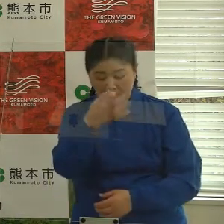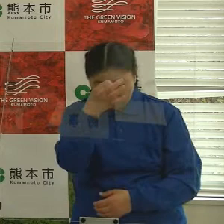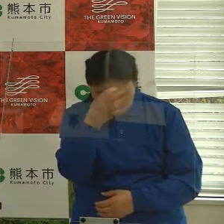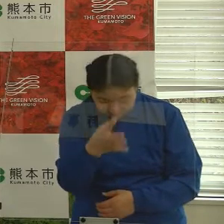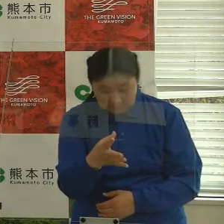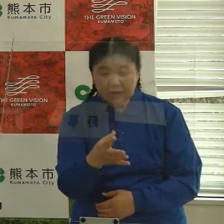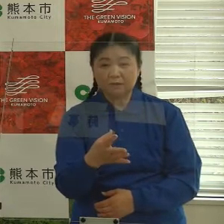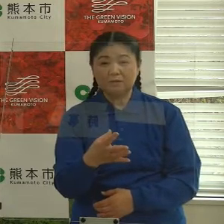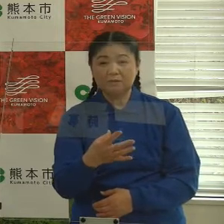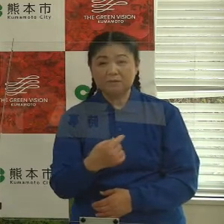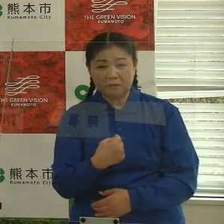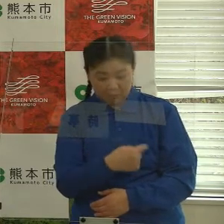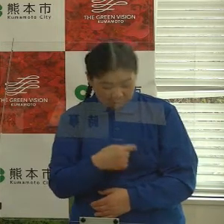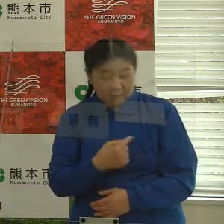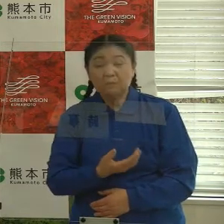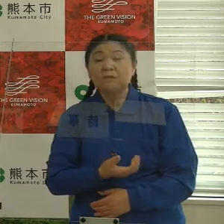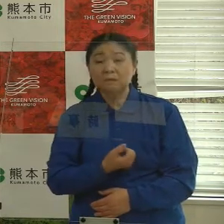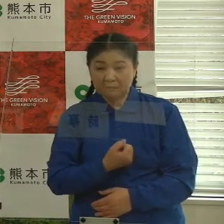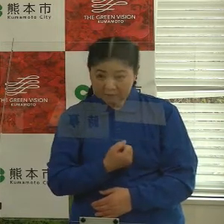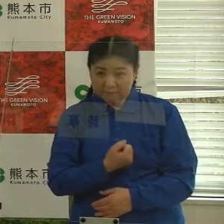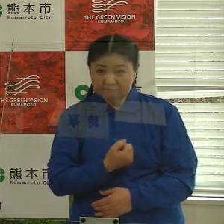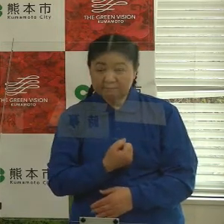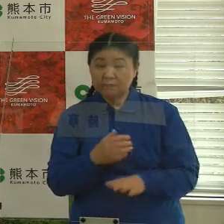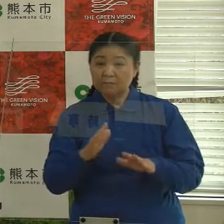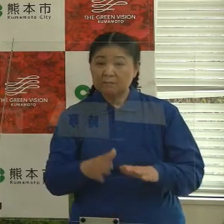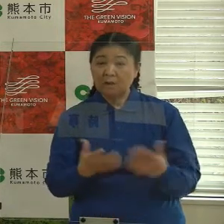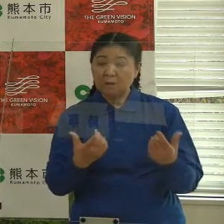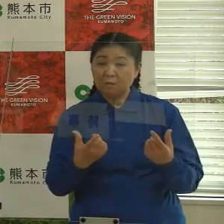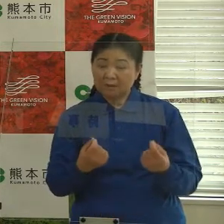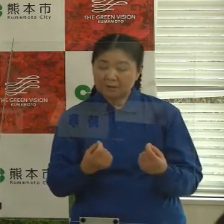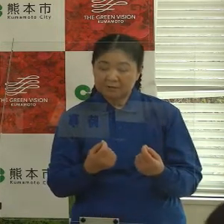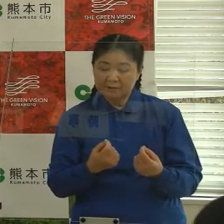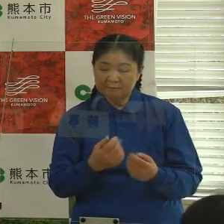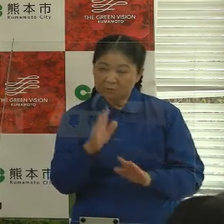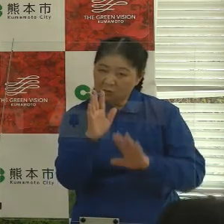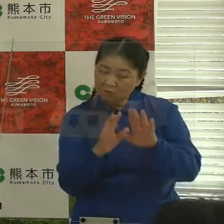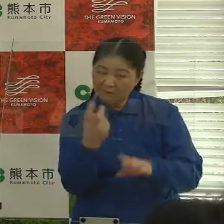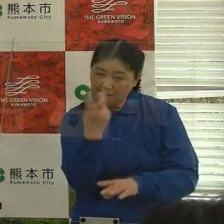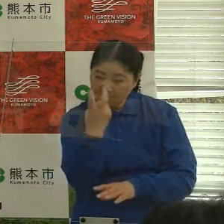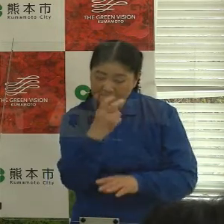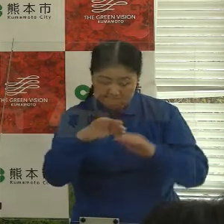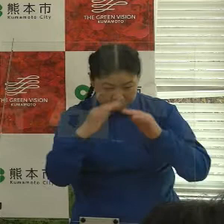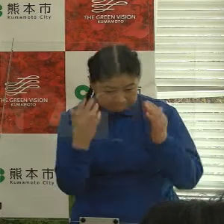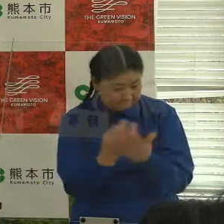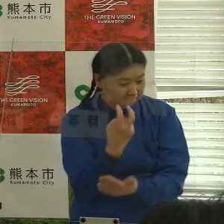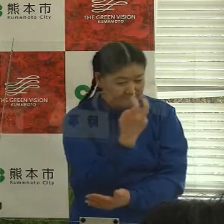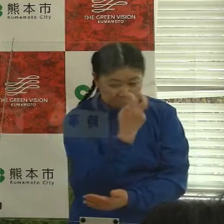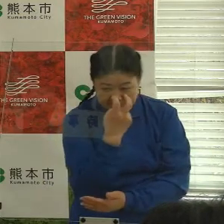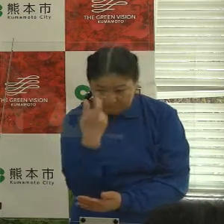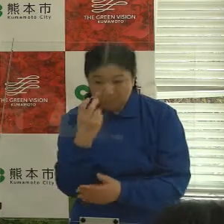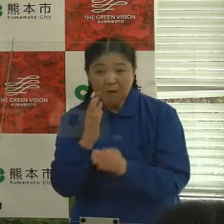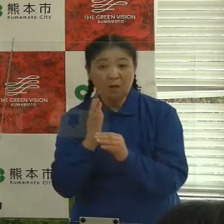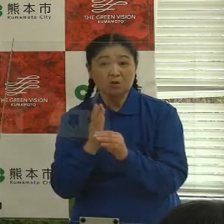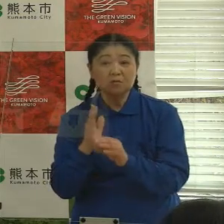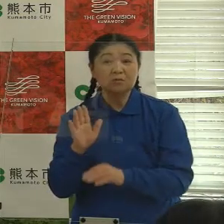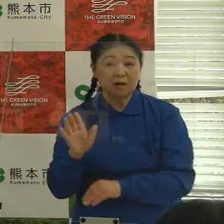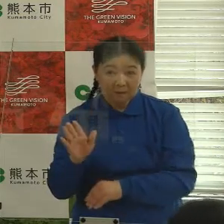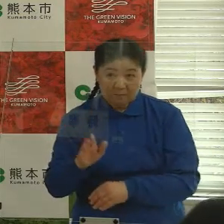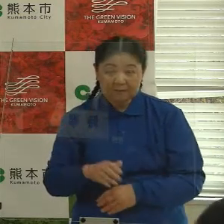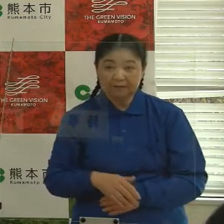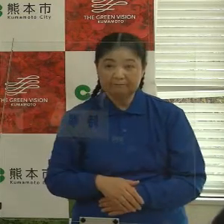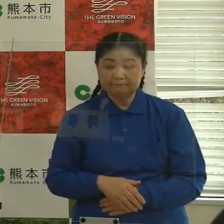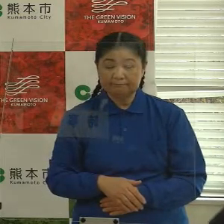申し訳なく思っております。現在同様の事例がないか総点検を行っているところでありま